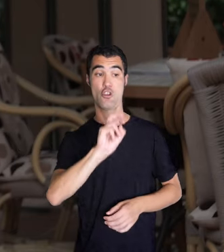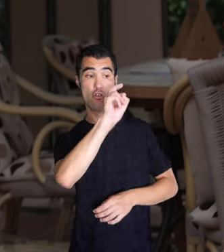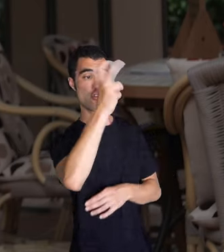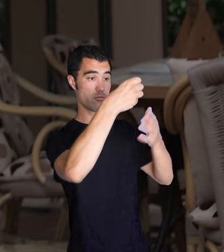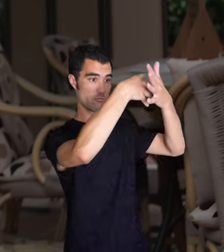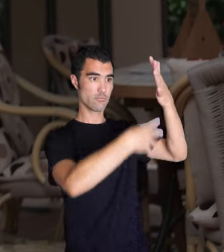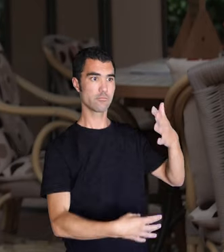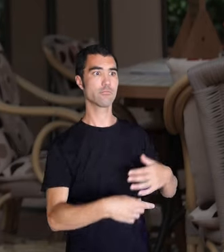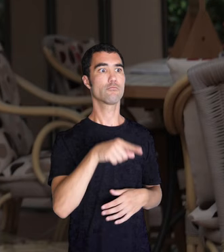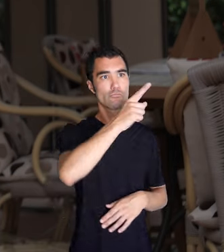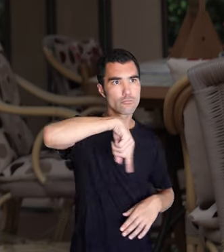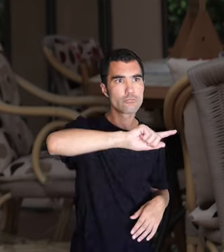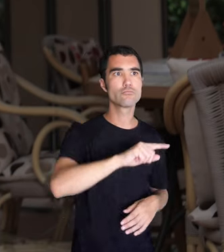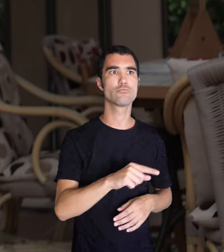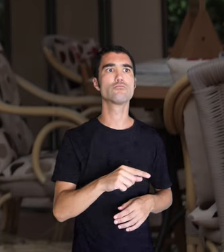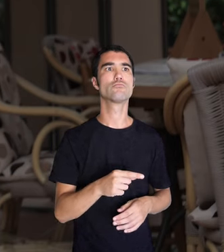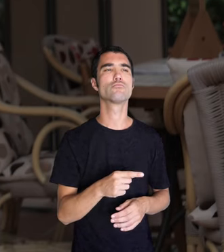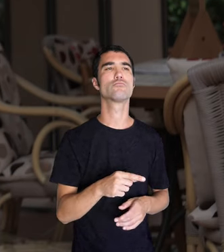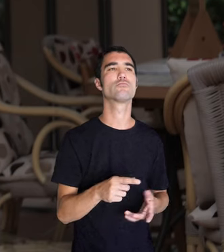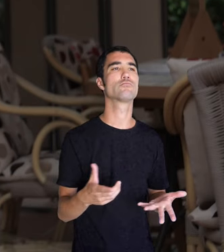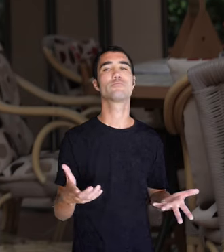pues, com que